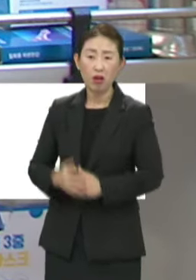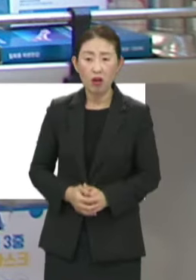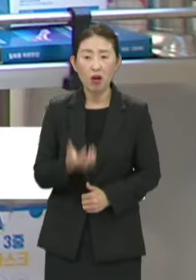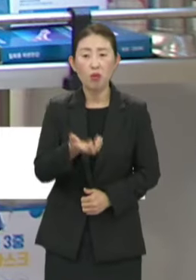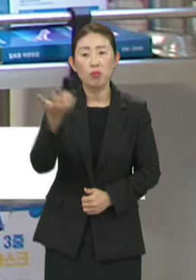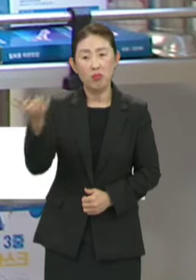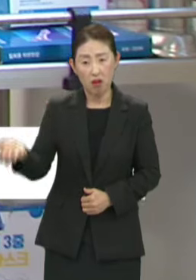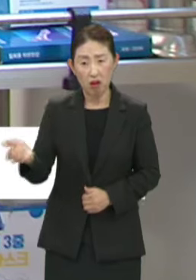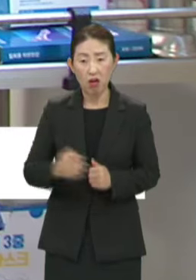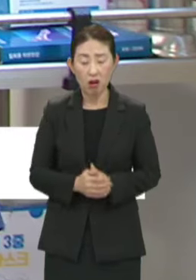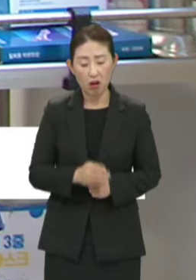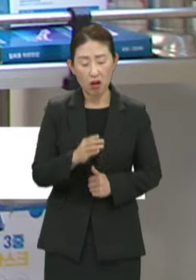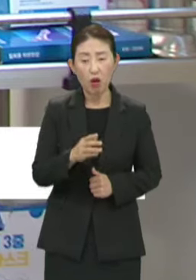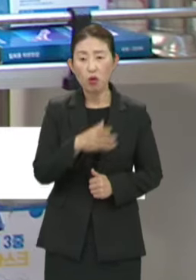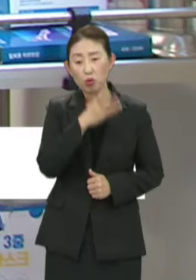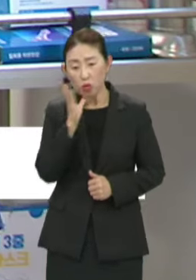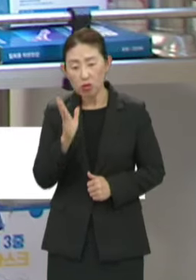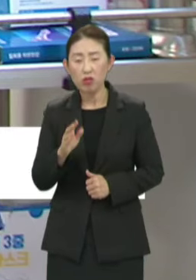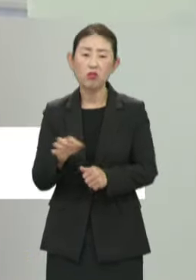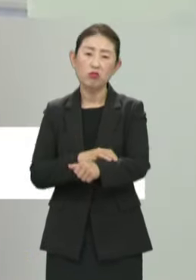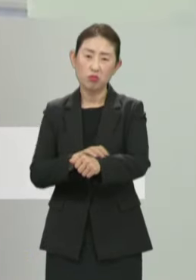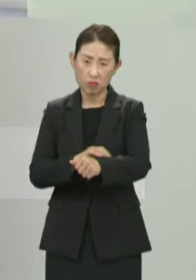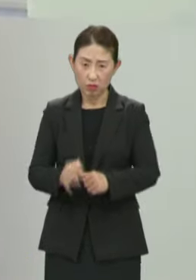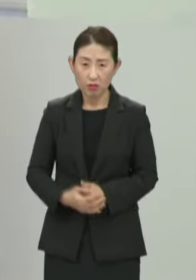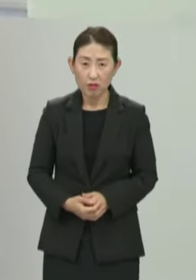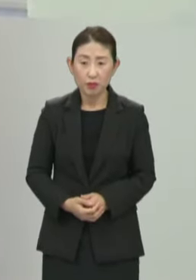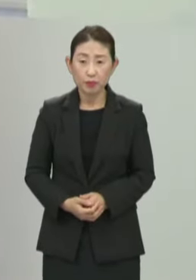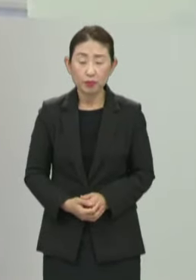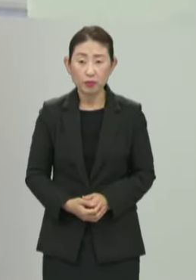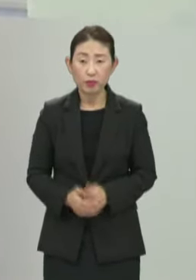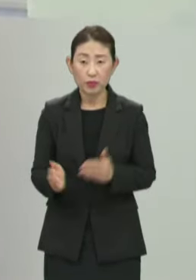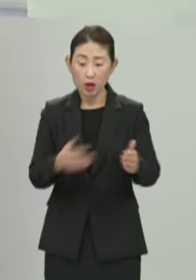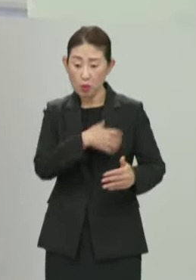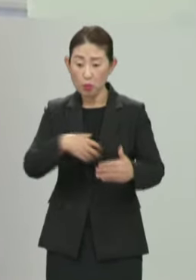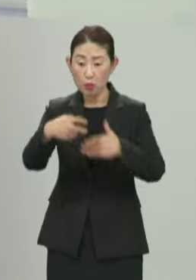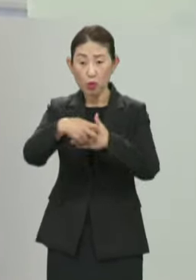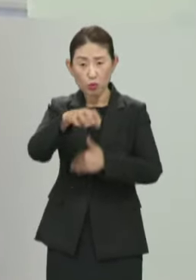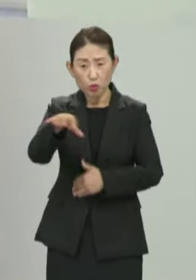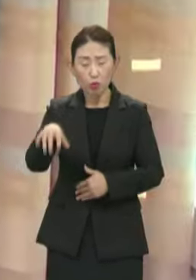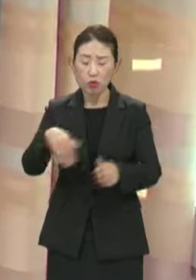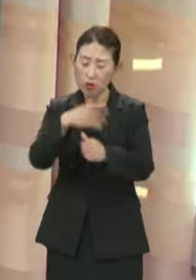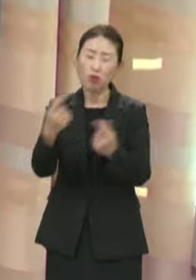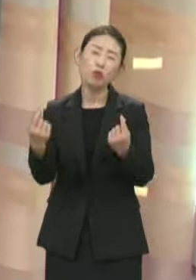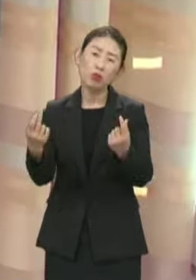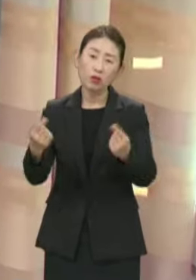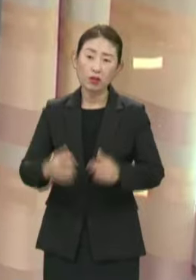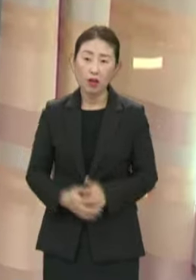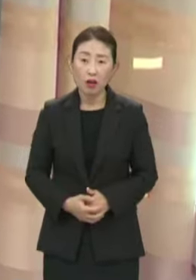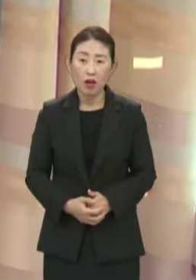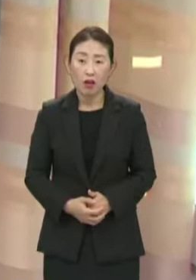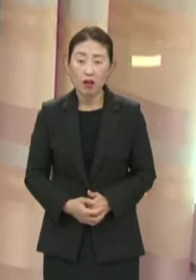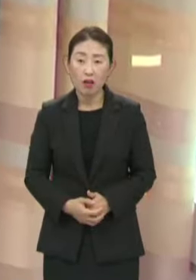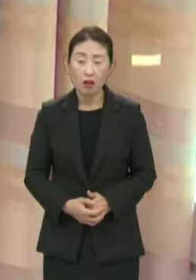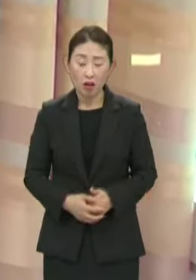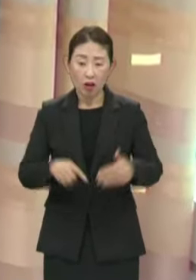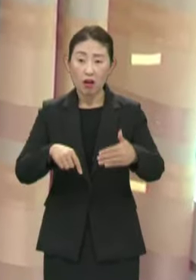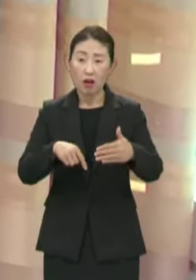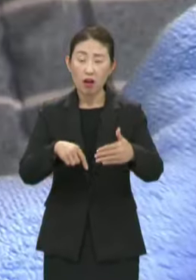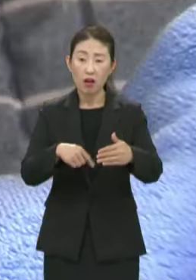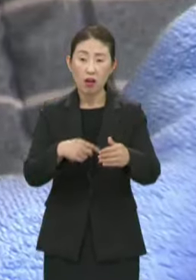되면서 환자분들이 많이 불편하시고. 다른 보건지소들도 상황은 비슷합니다. 의과 공보의가 없는